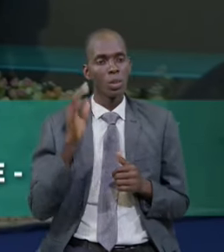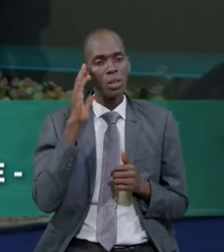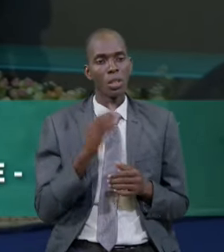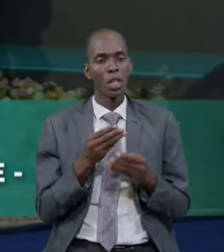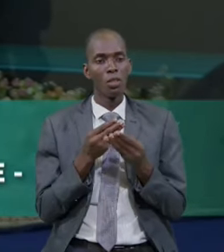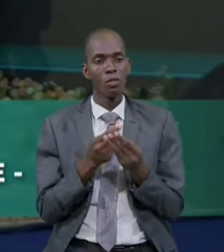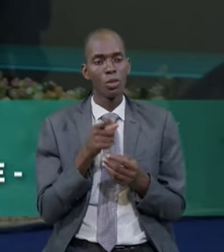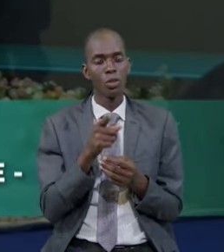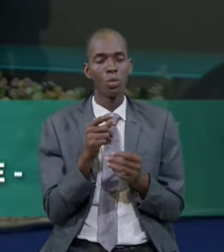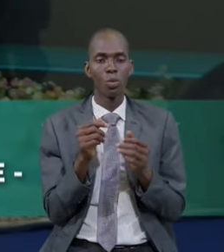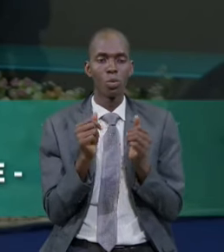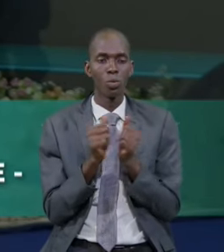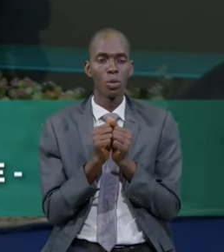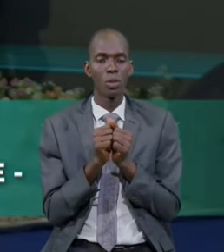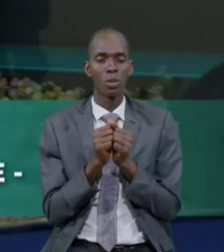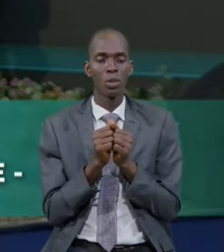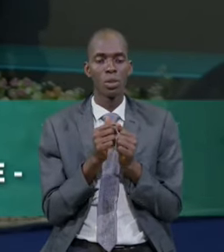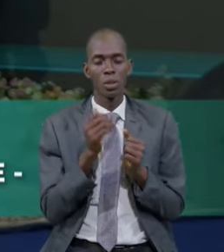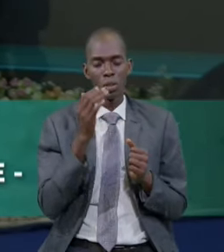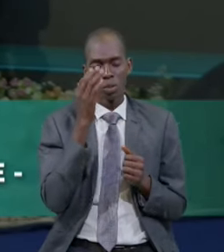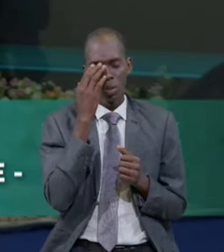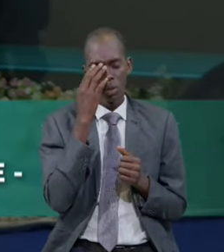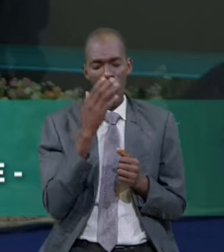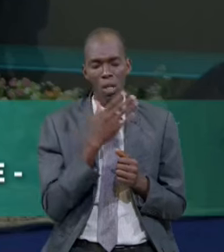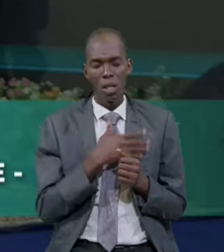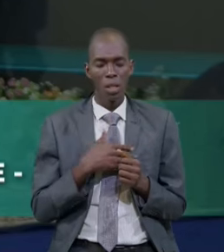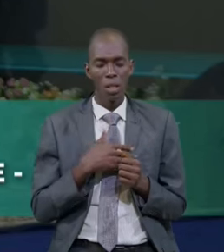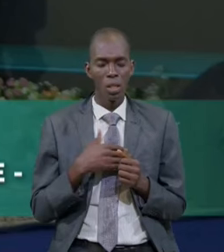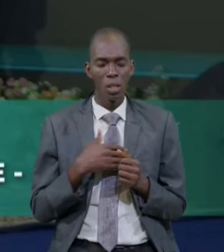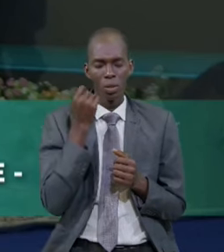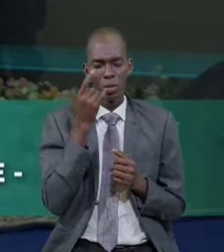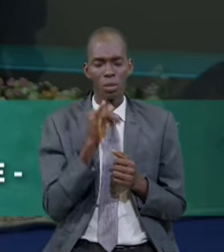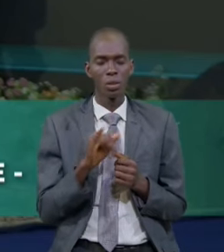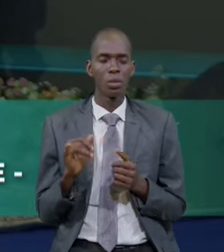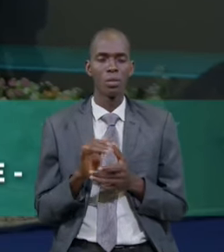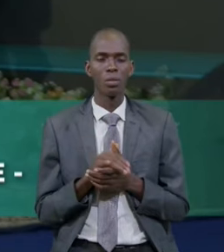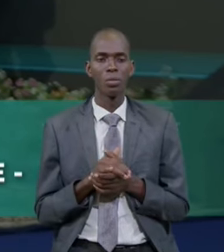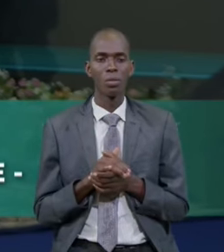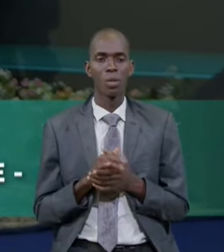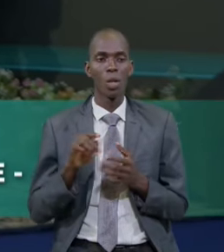nourriront avec intelligence et avec sagesse.